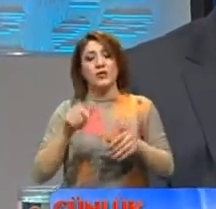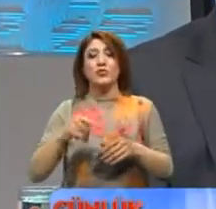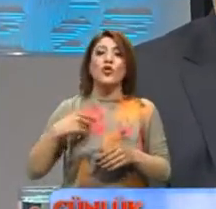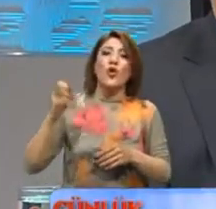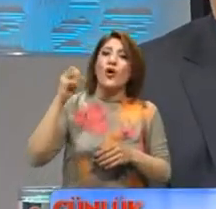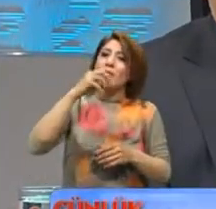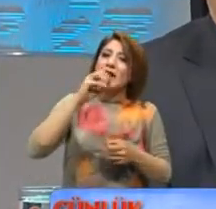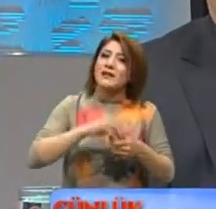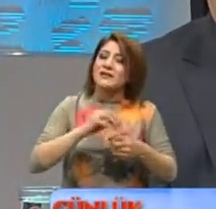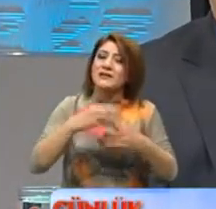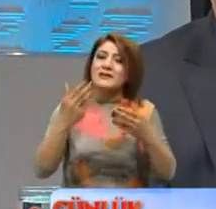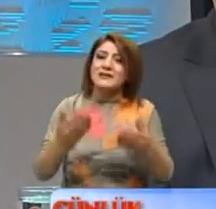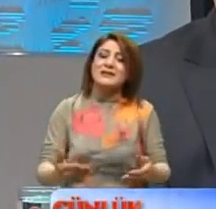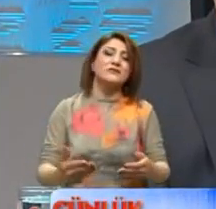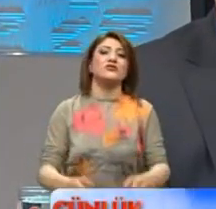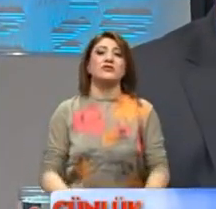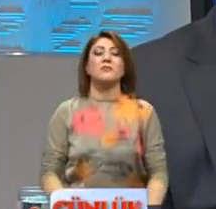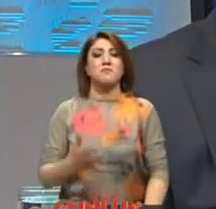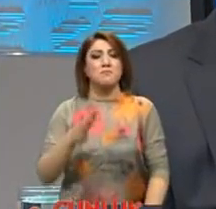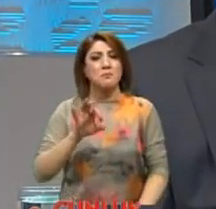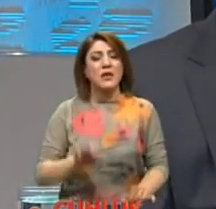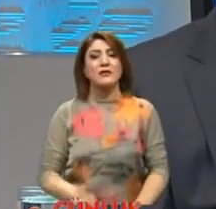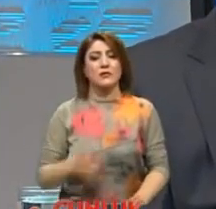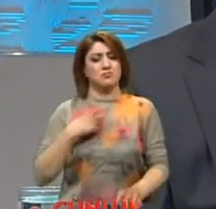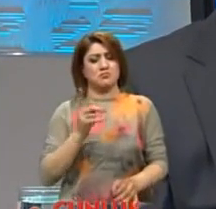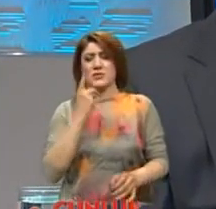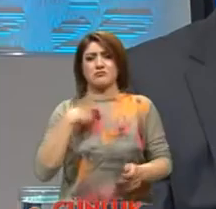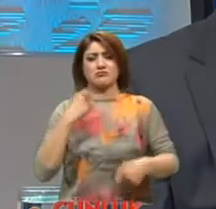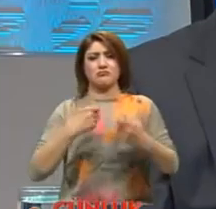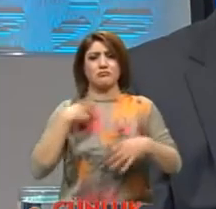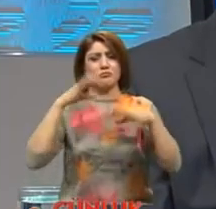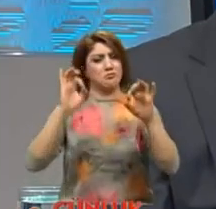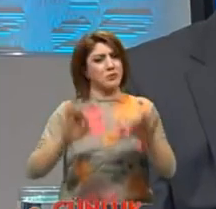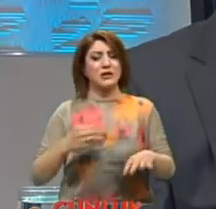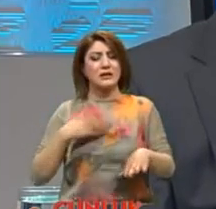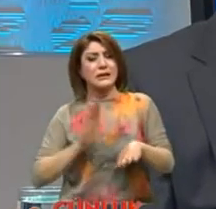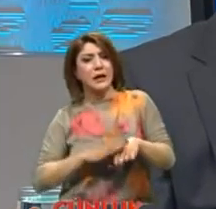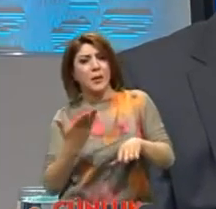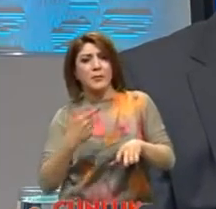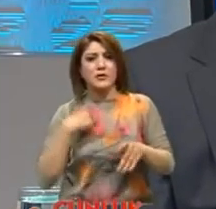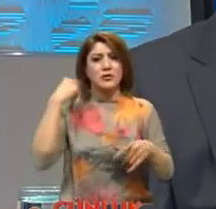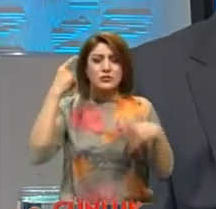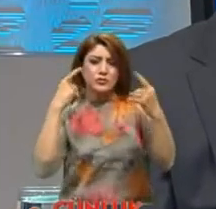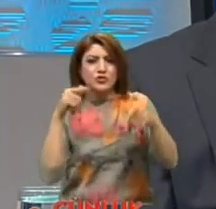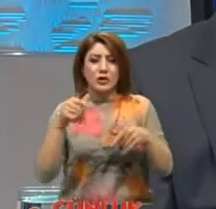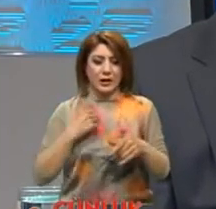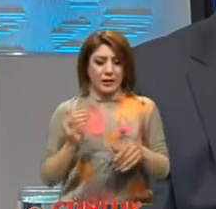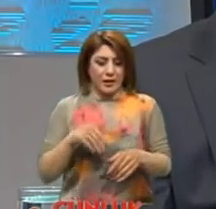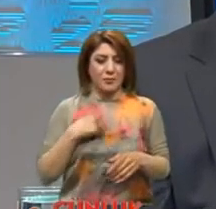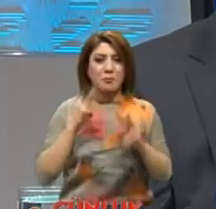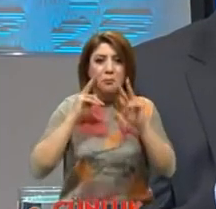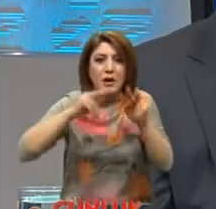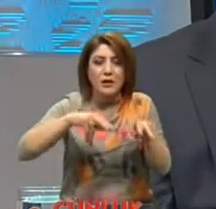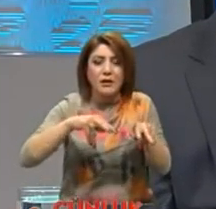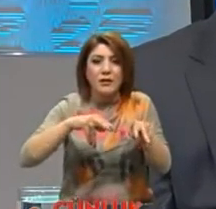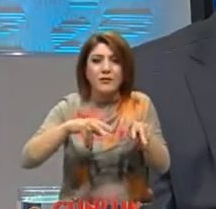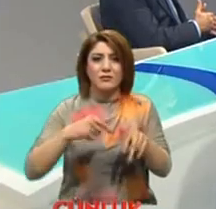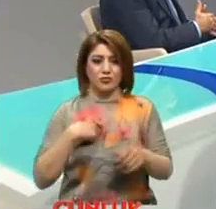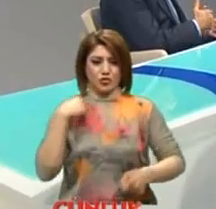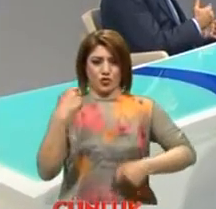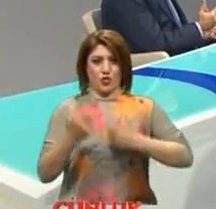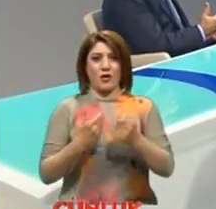biz tabii başlarken isterseniz bir şeye başlıyorsunuz. Ne yapacağız, nasıl yapacağız? Ama geldiğimiz nokta itibariyle ben